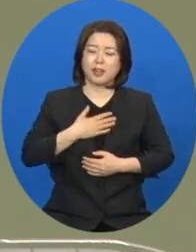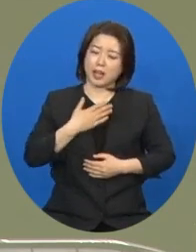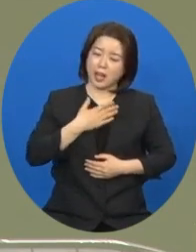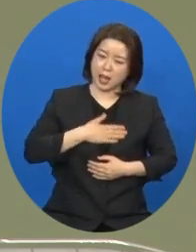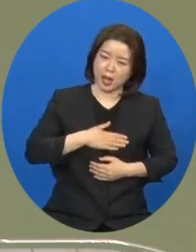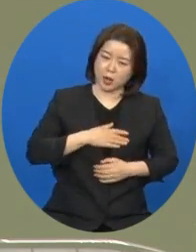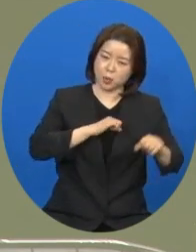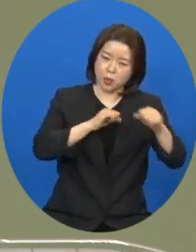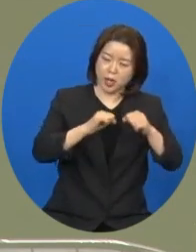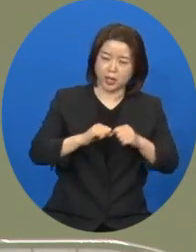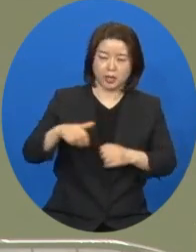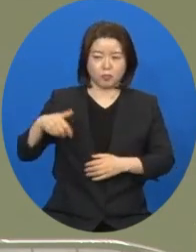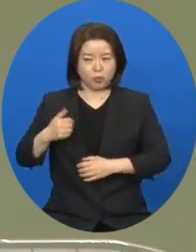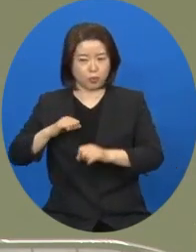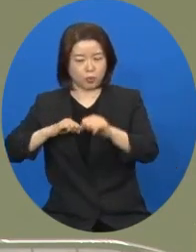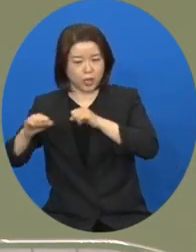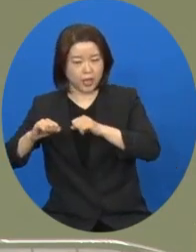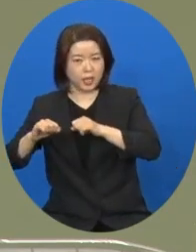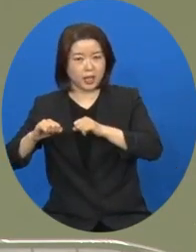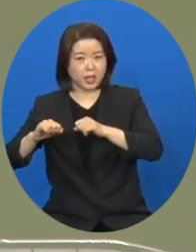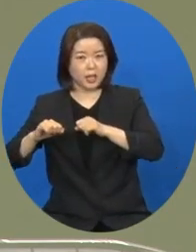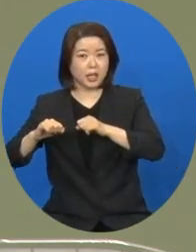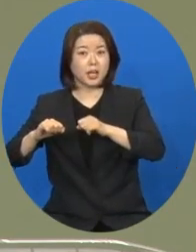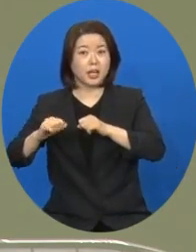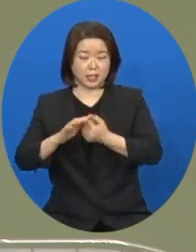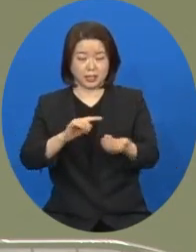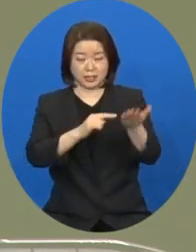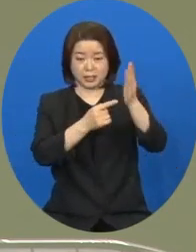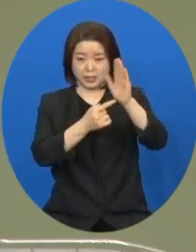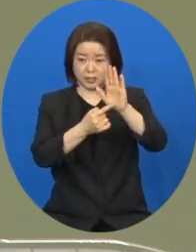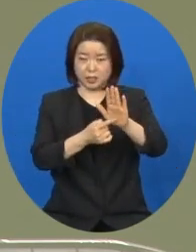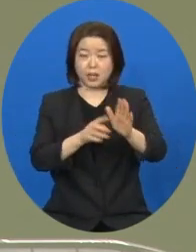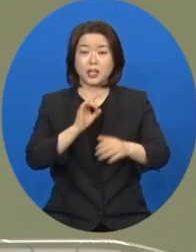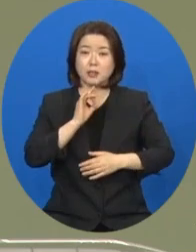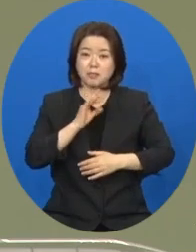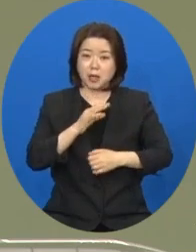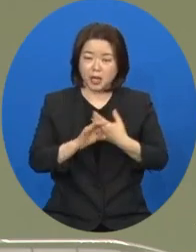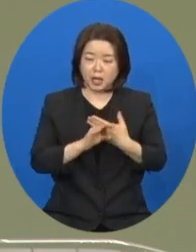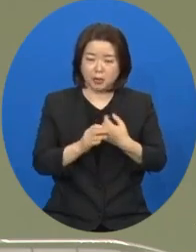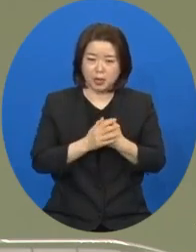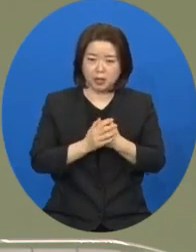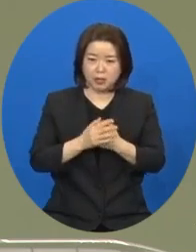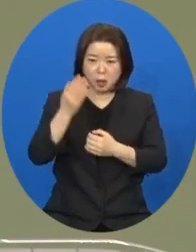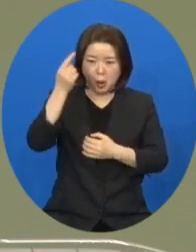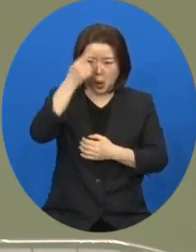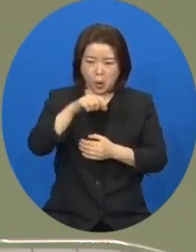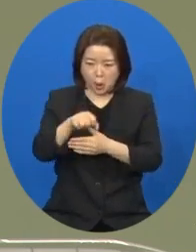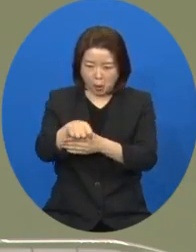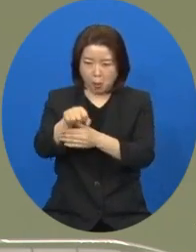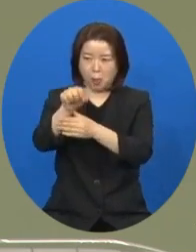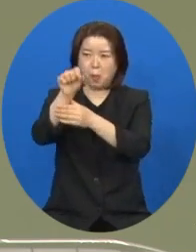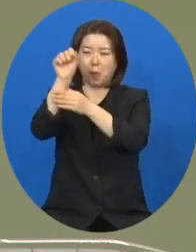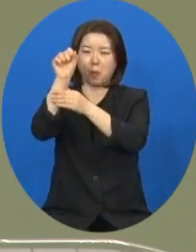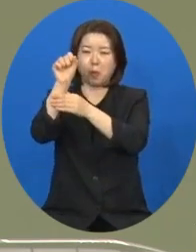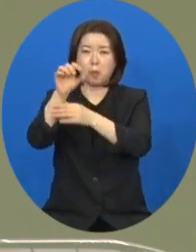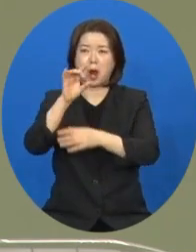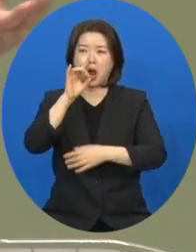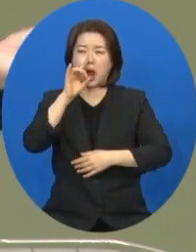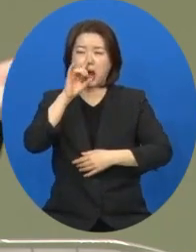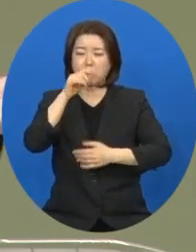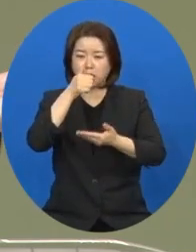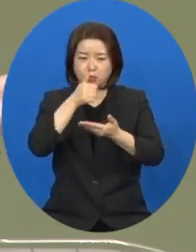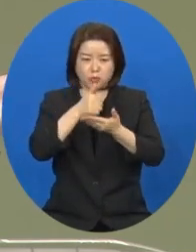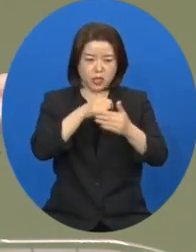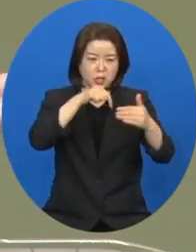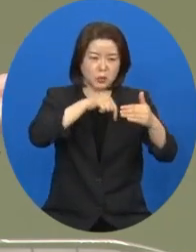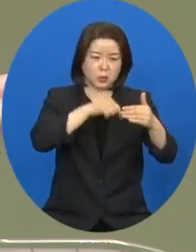모르고 지었던 사실 드러나기만 하면 얼굴 들고 있을 수 없을 만한 죄를 다